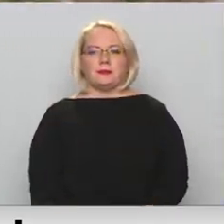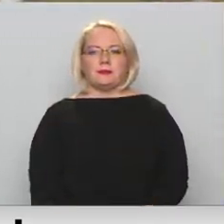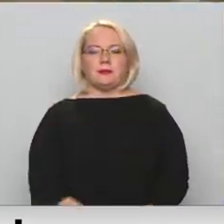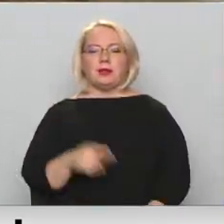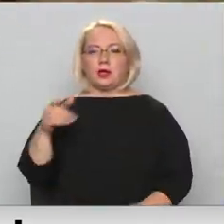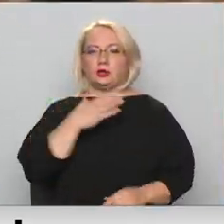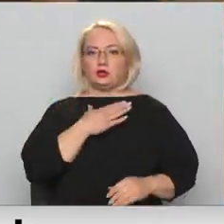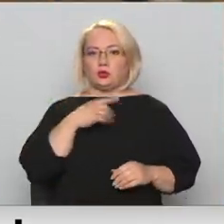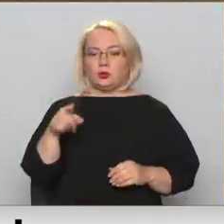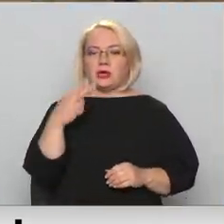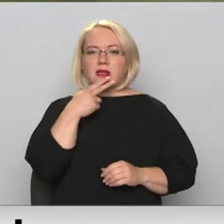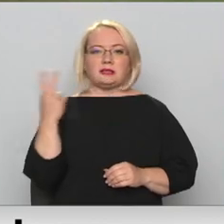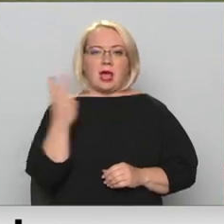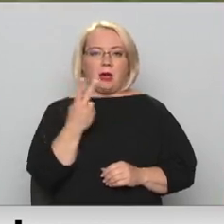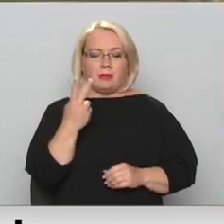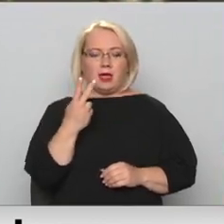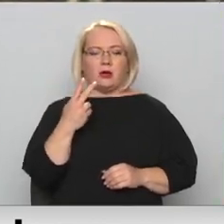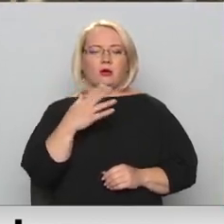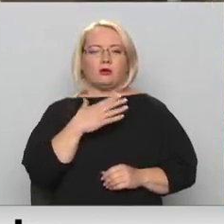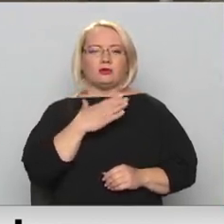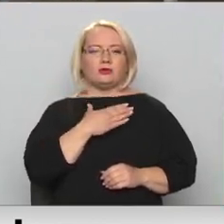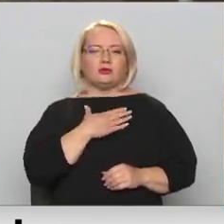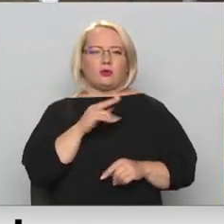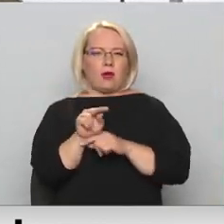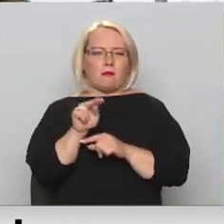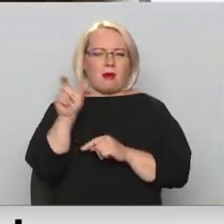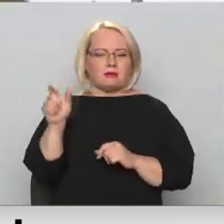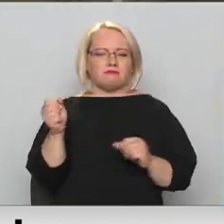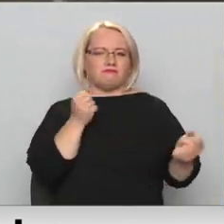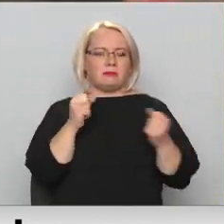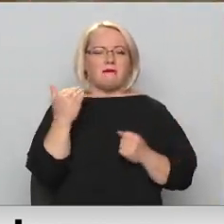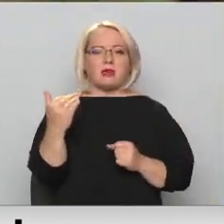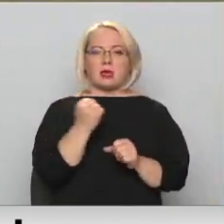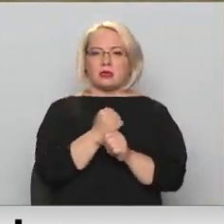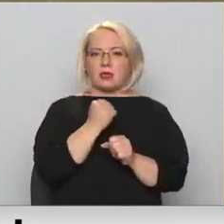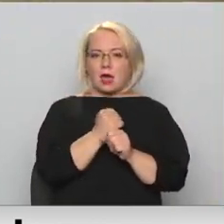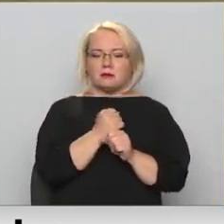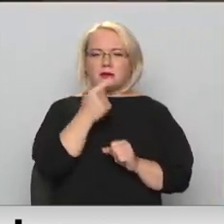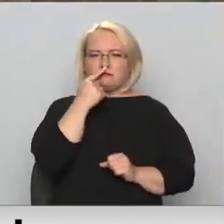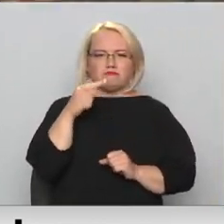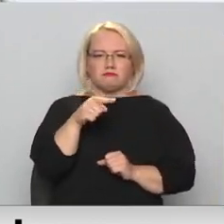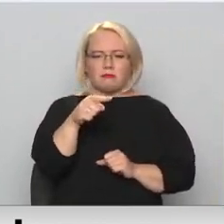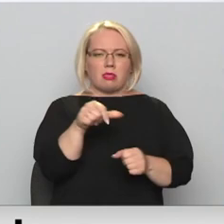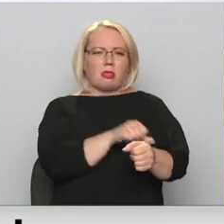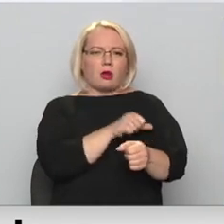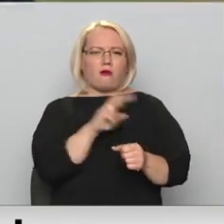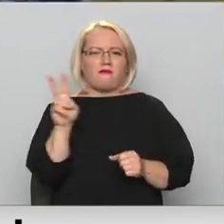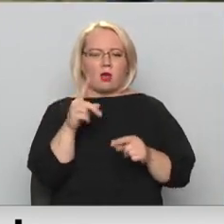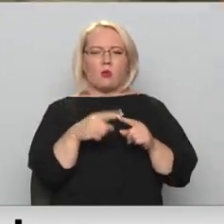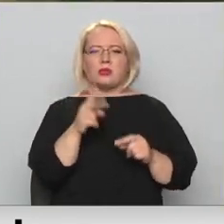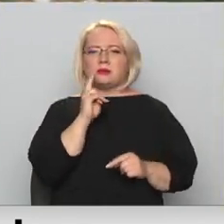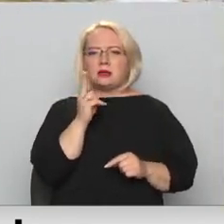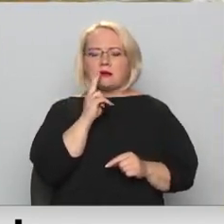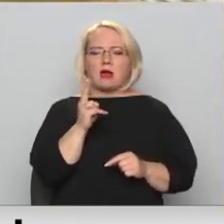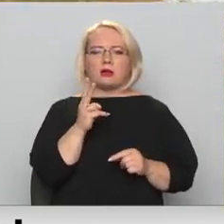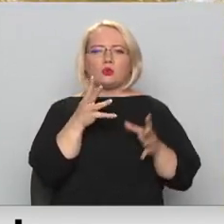Darvins ar savu saimnieku, kinologu, pirms maiņas vingrinās. Darvina darbs ir saost narkotiskās vielas un cigaretes un